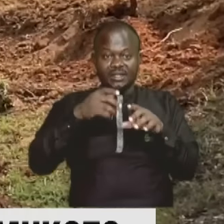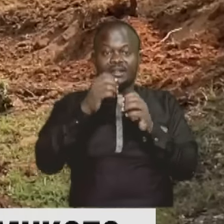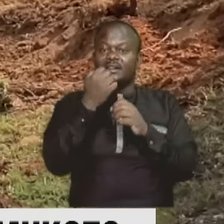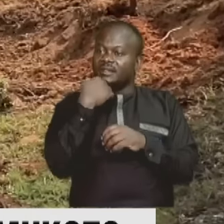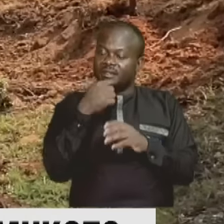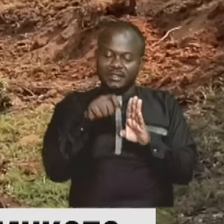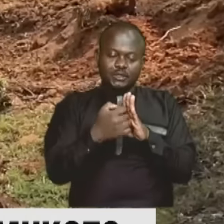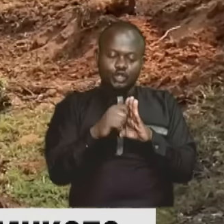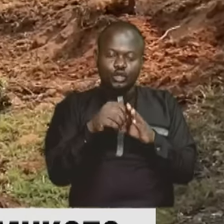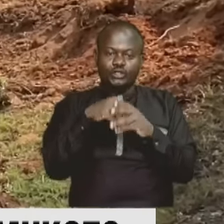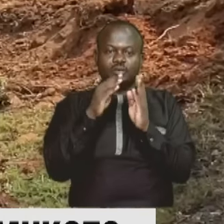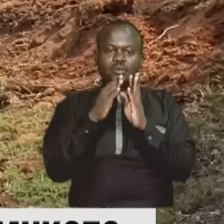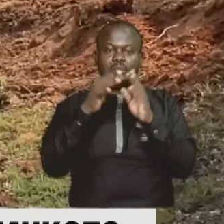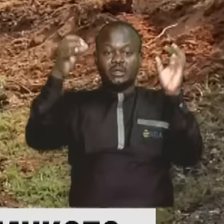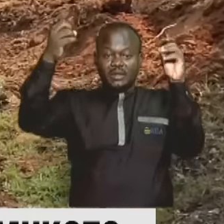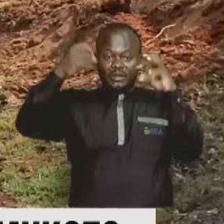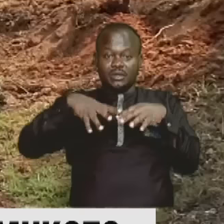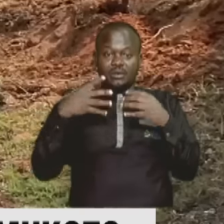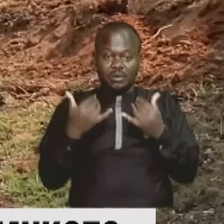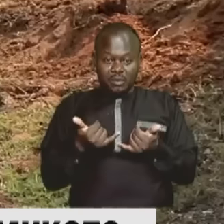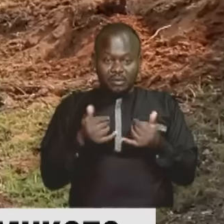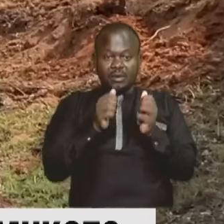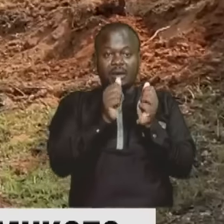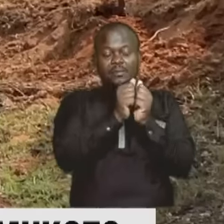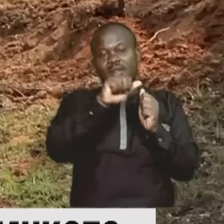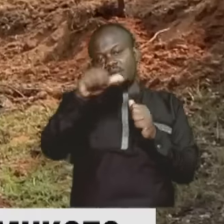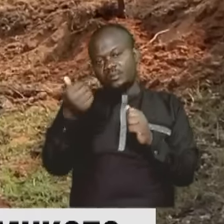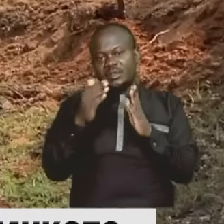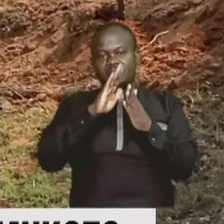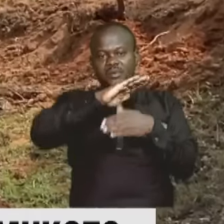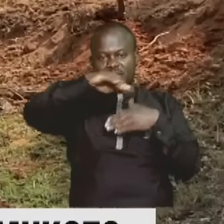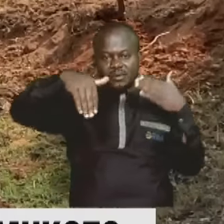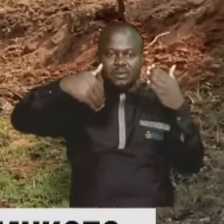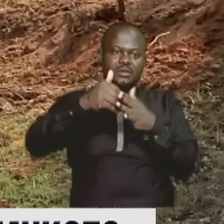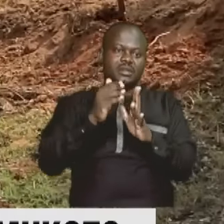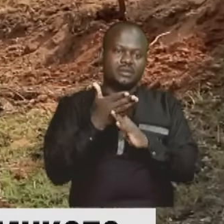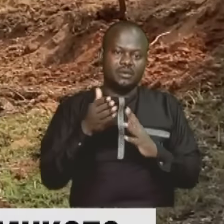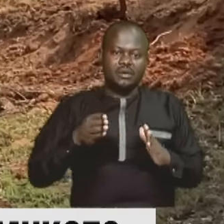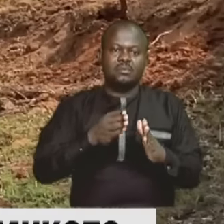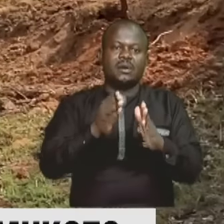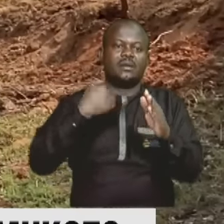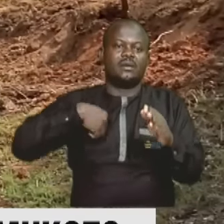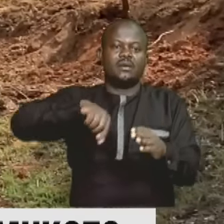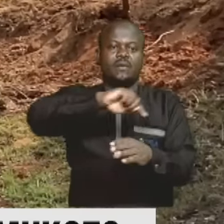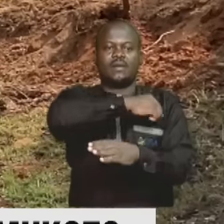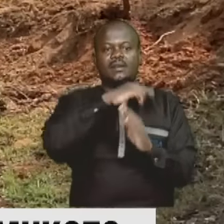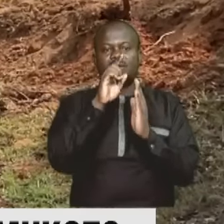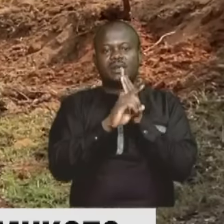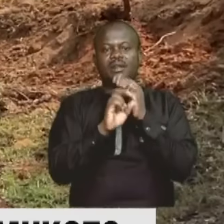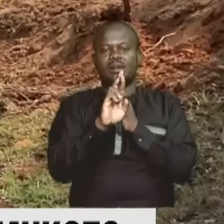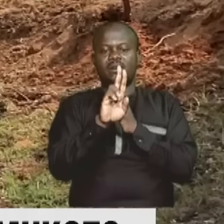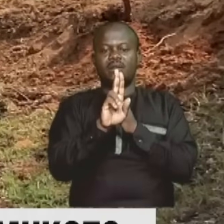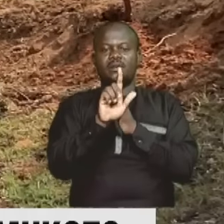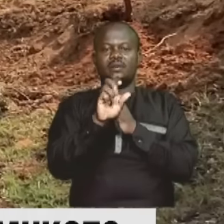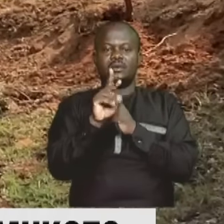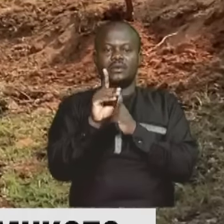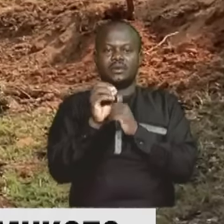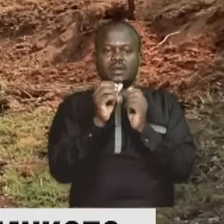mujyi wa Kigali Ubu ngubu no mu yindi migi yose igiye kujya ica muri uyu muhanda wacu wa karere ka Rurindo na